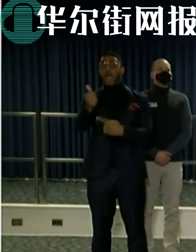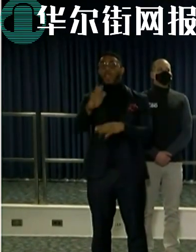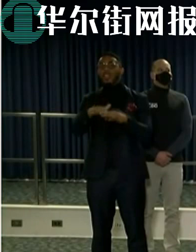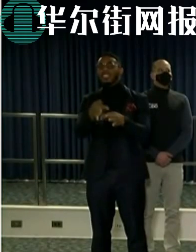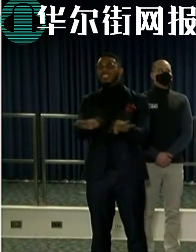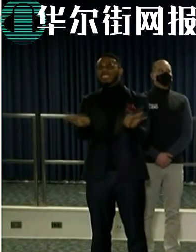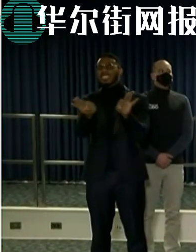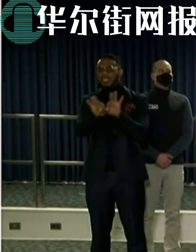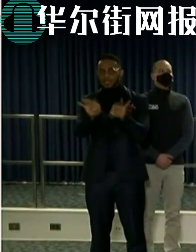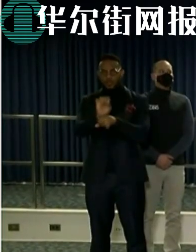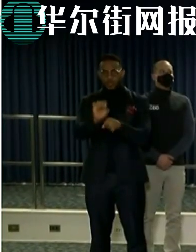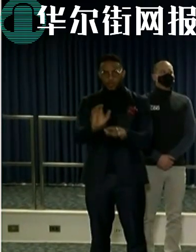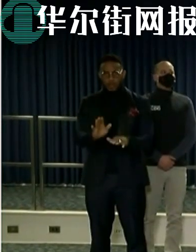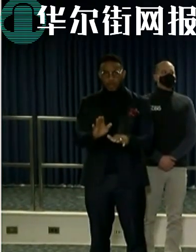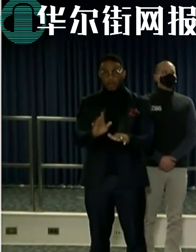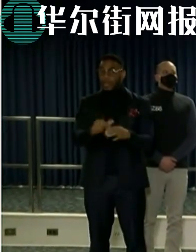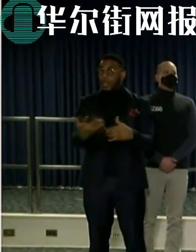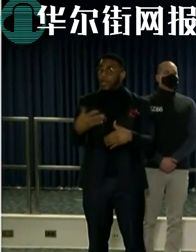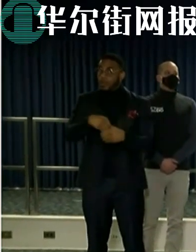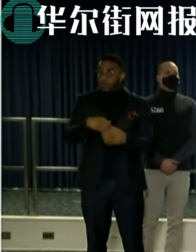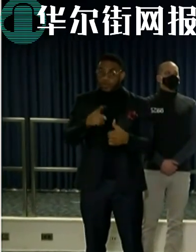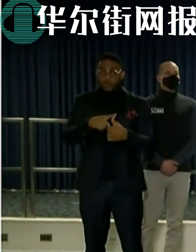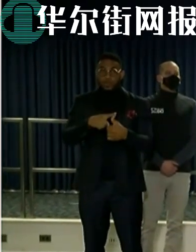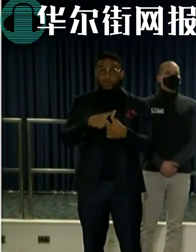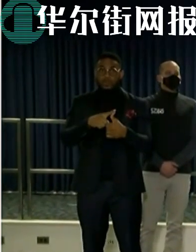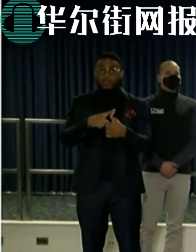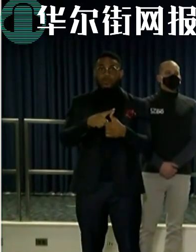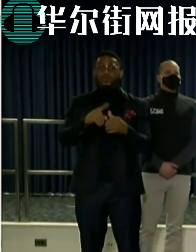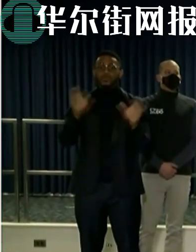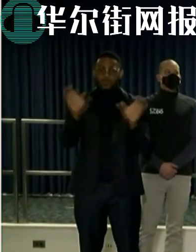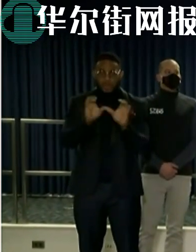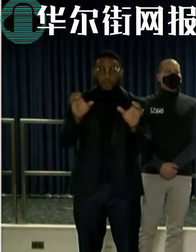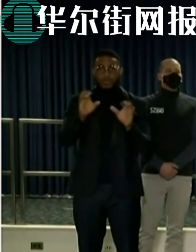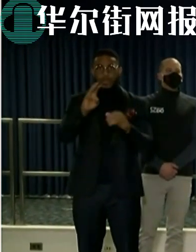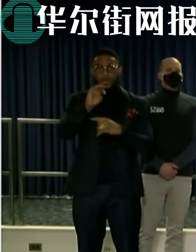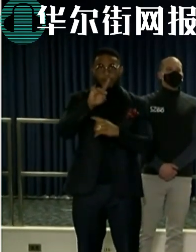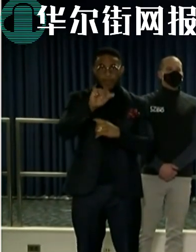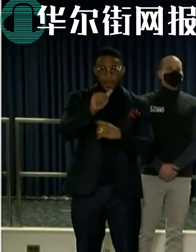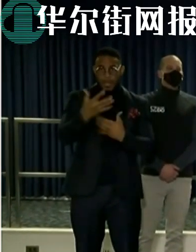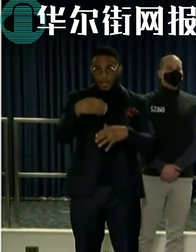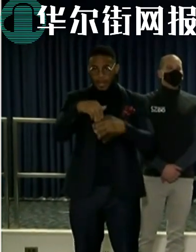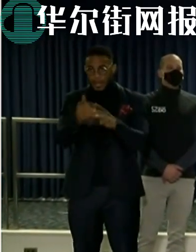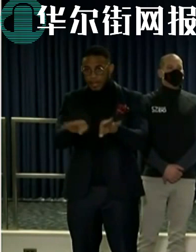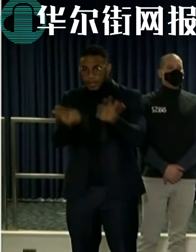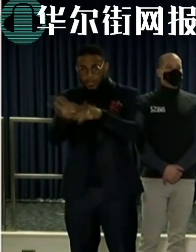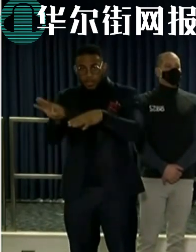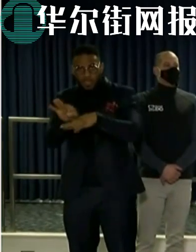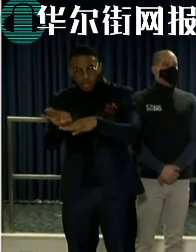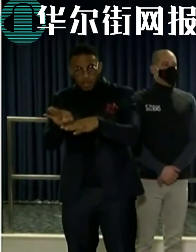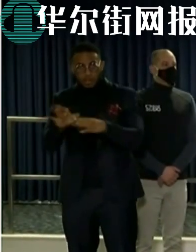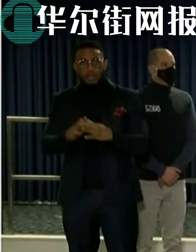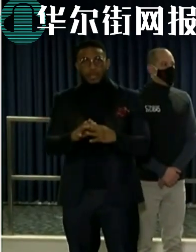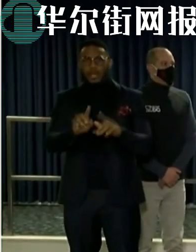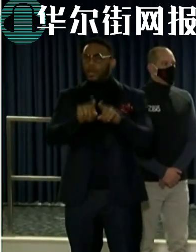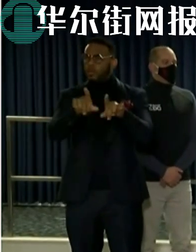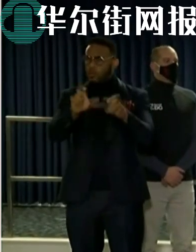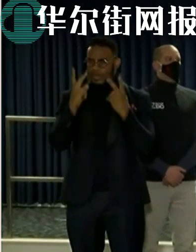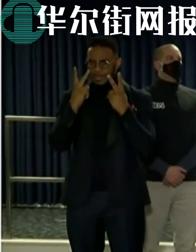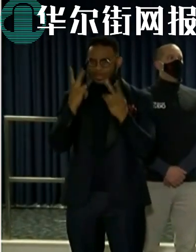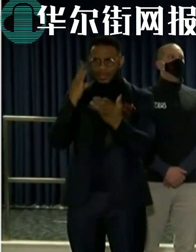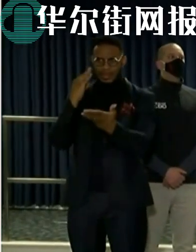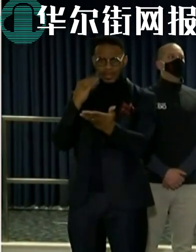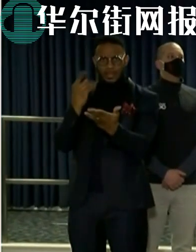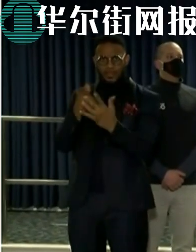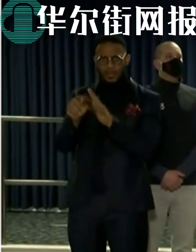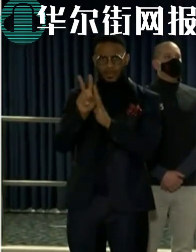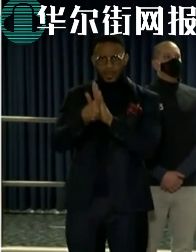一次投票是对民主的恶劣攻击，并敦促支持者以拯救美国游行的方式向国会大厦行进。国会